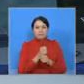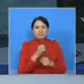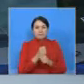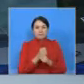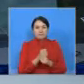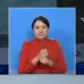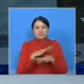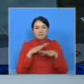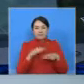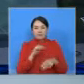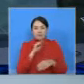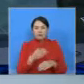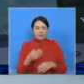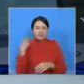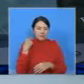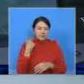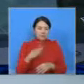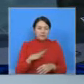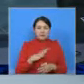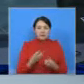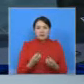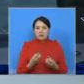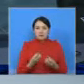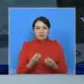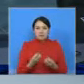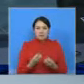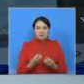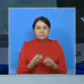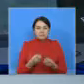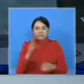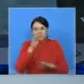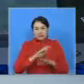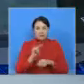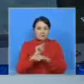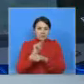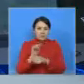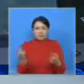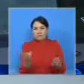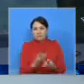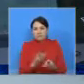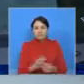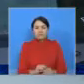жасауына көптеген мамандарды шетелге болсын, я болмаса елімізде оқыту керек.